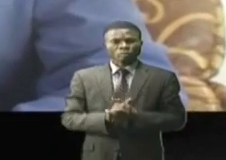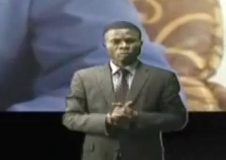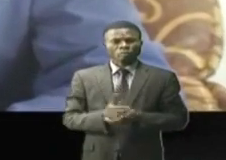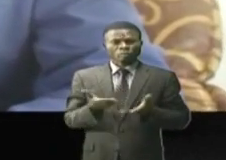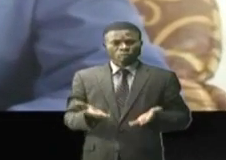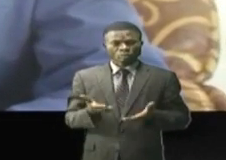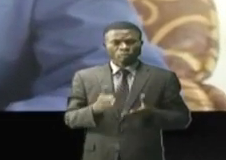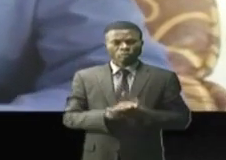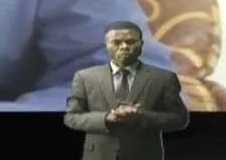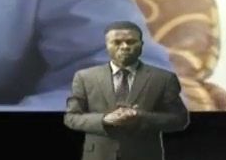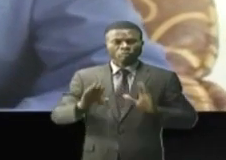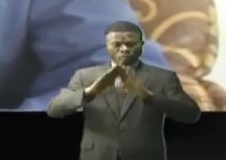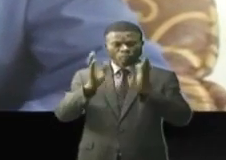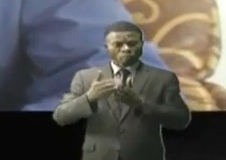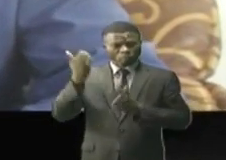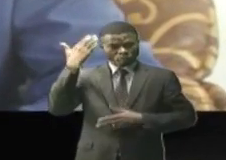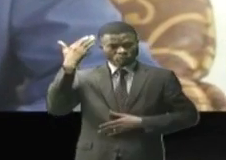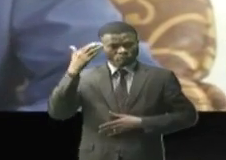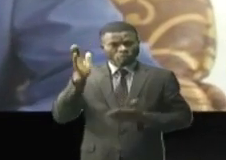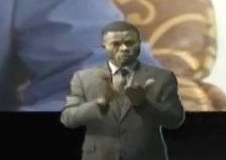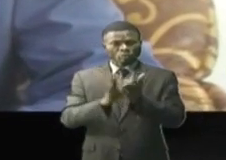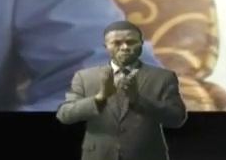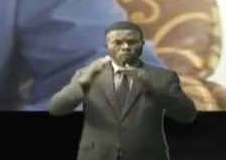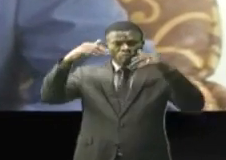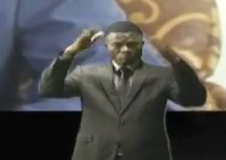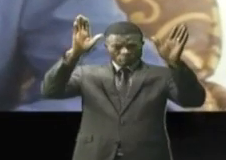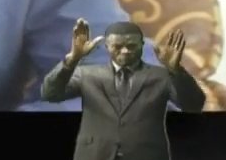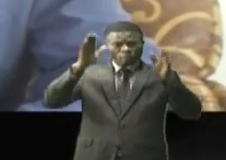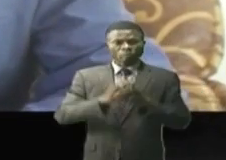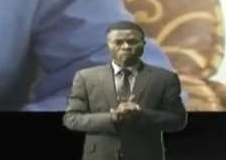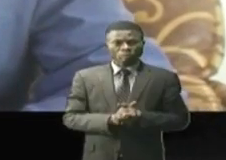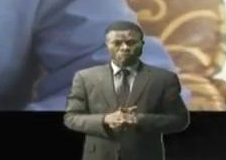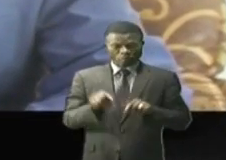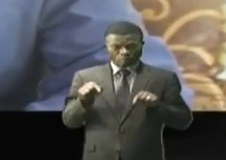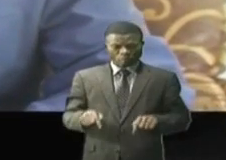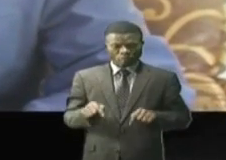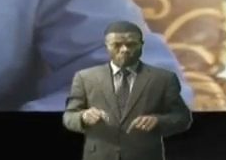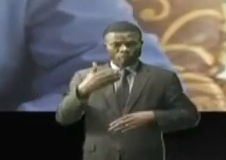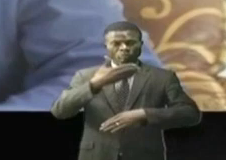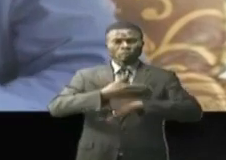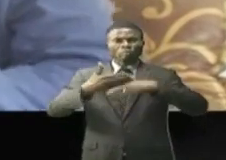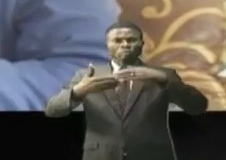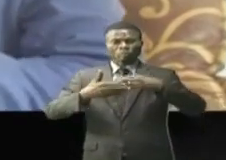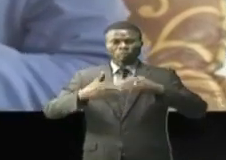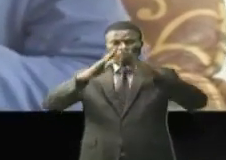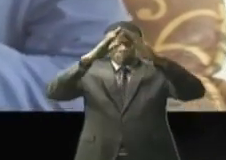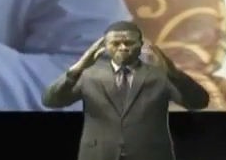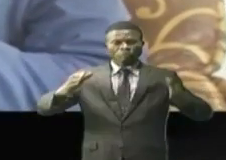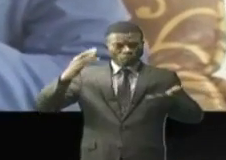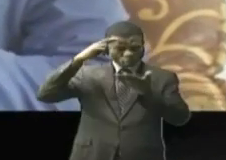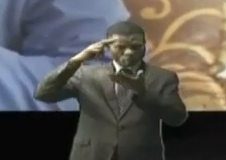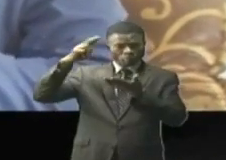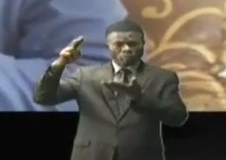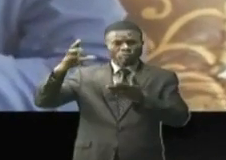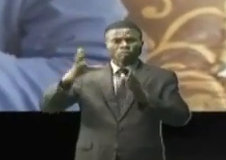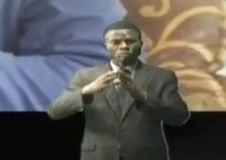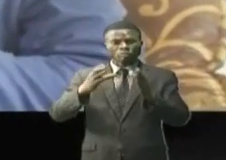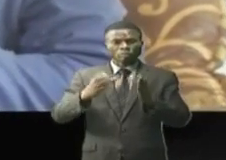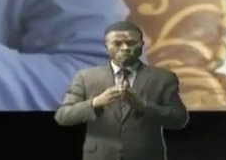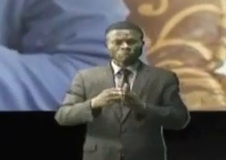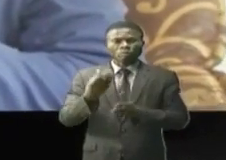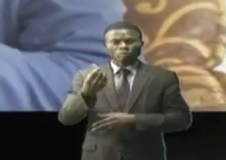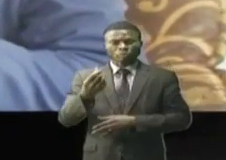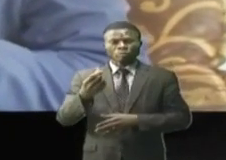ce qu'on a hérité ici, c'était pour les écoles secondaires. Maintenant, nous voudrions construire un campus avec les